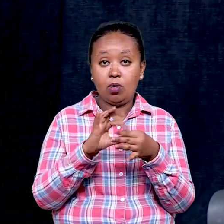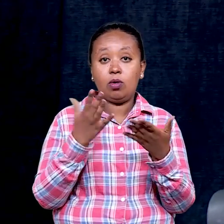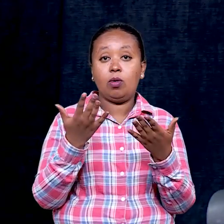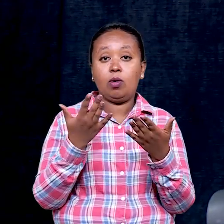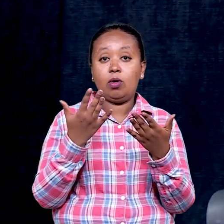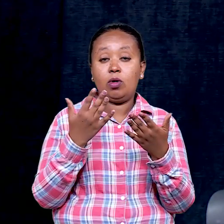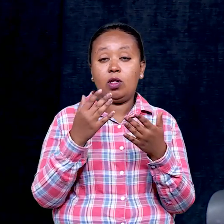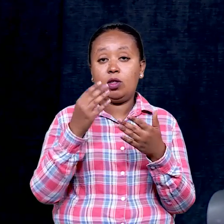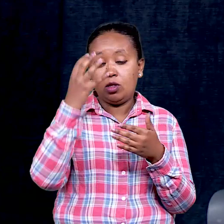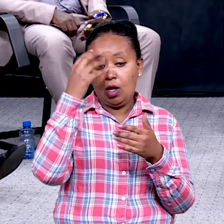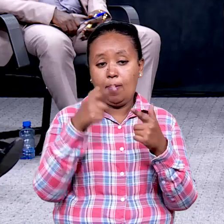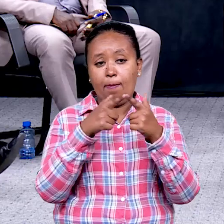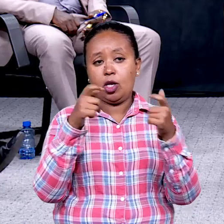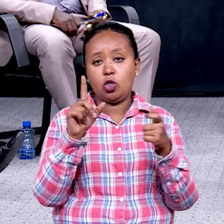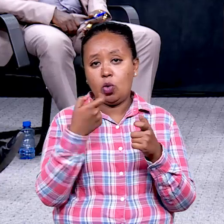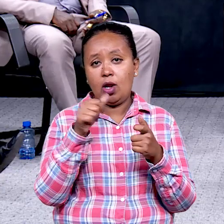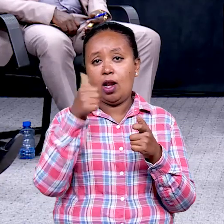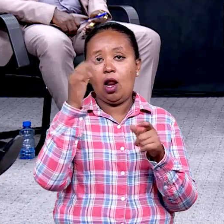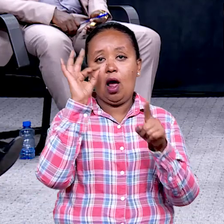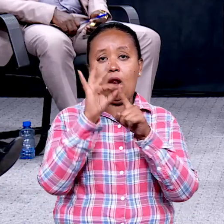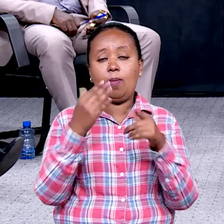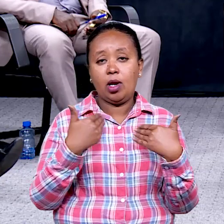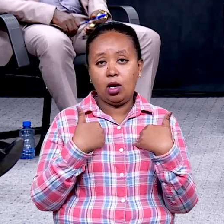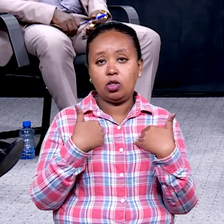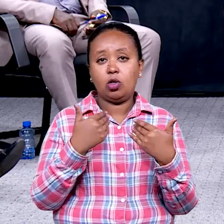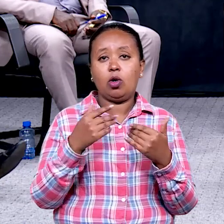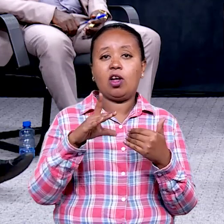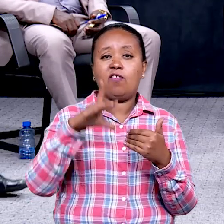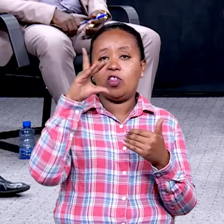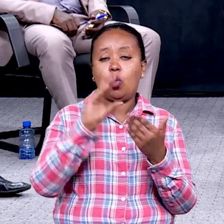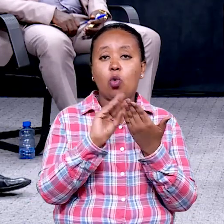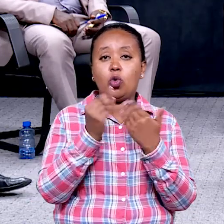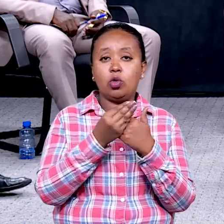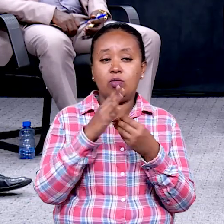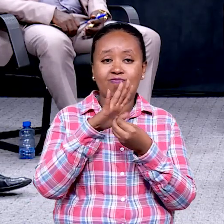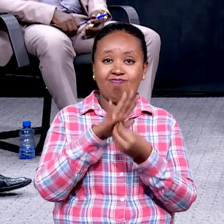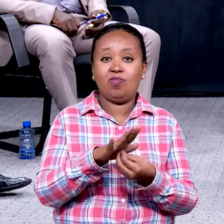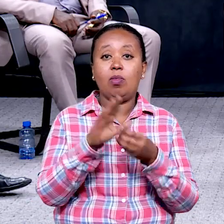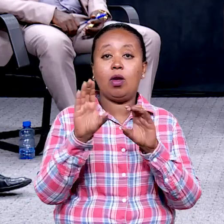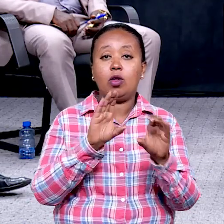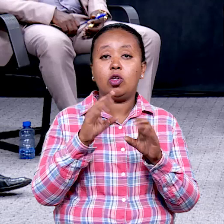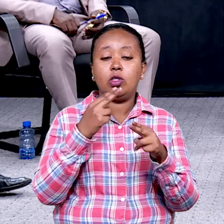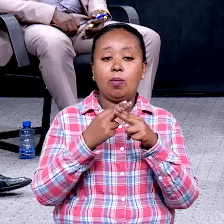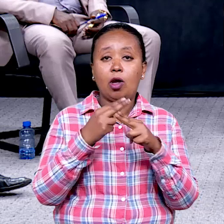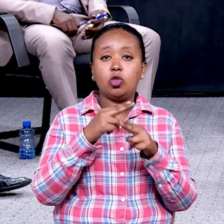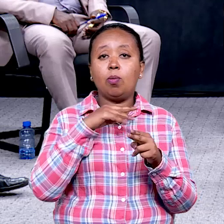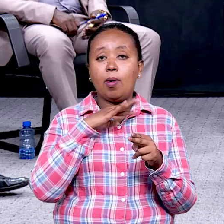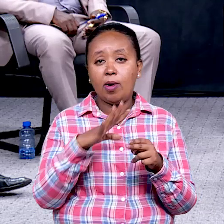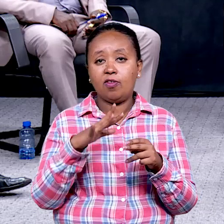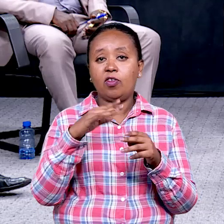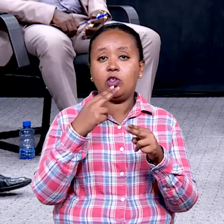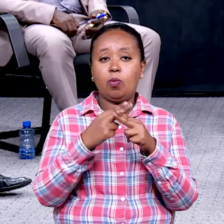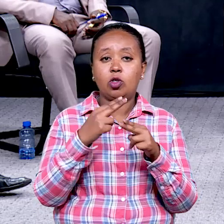ኒዮሊበራል፣ ጸረ መንግስት እንደሆኑ፣ ሌላ የፖለቲካ ዓላማ እንዳላቸው በከፍተኛ ሁኔታ ዲሞናይዝ በማድረግ ስማቸውን በማጠፋት